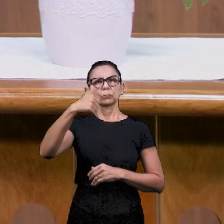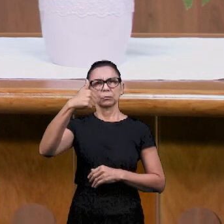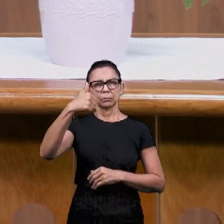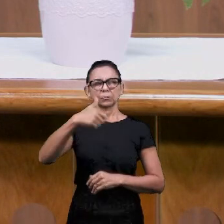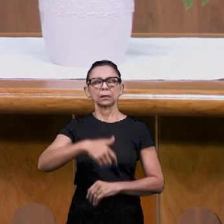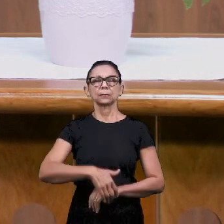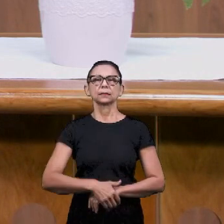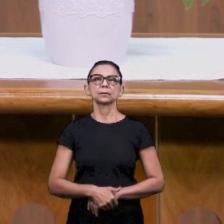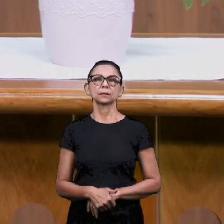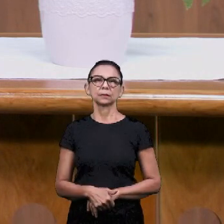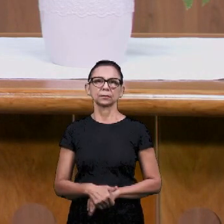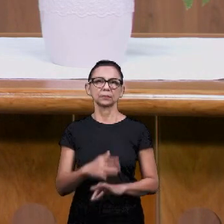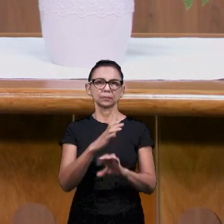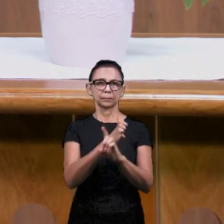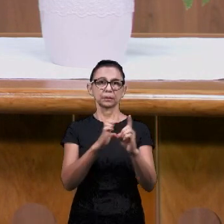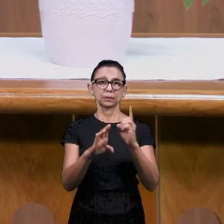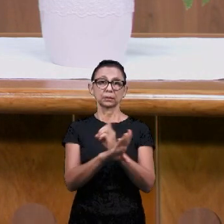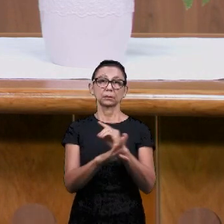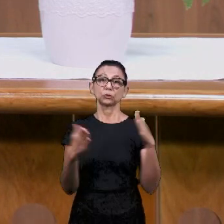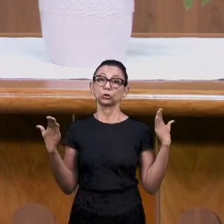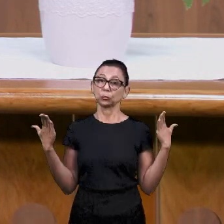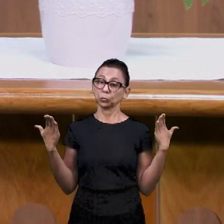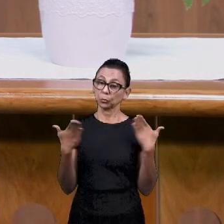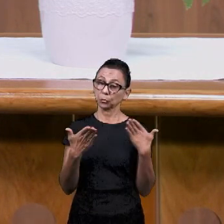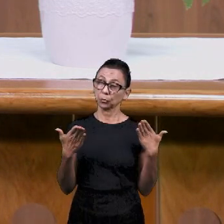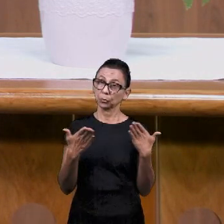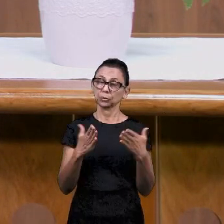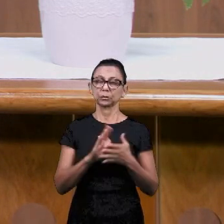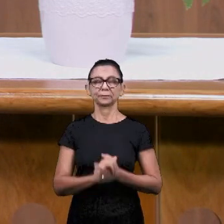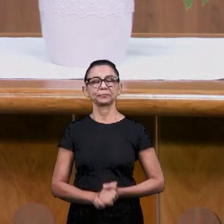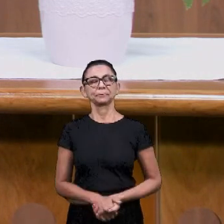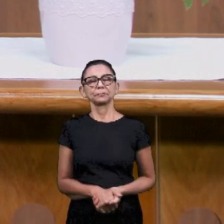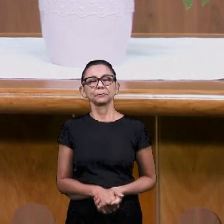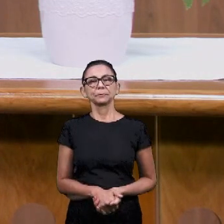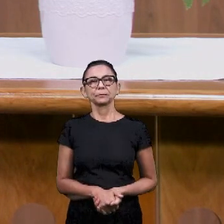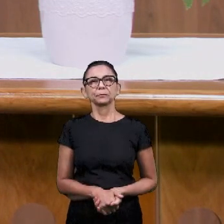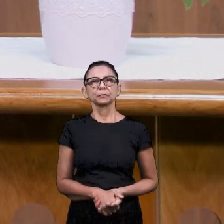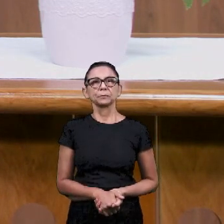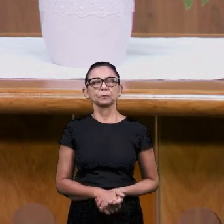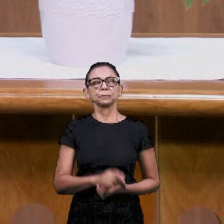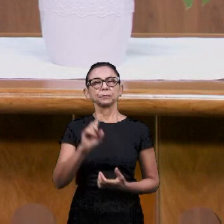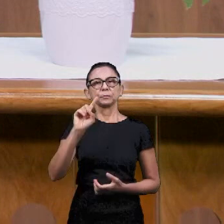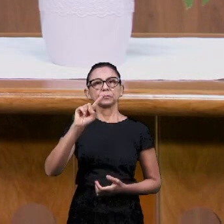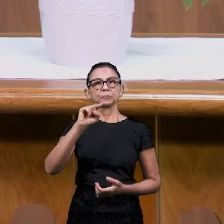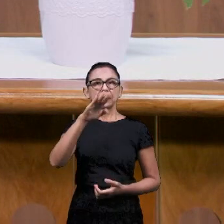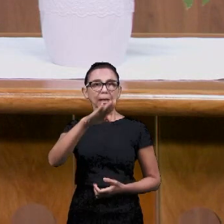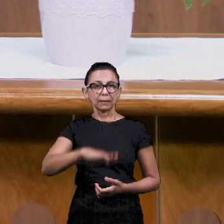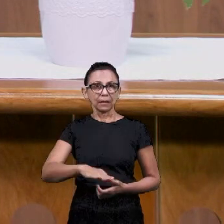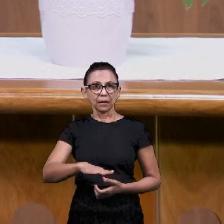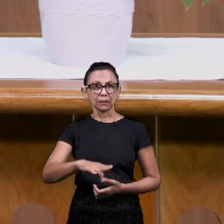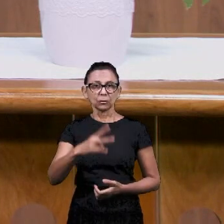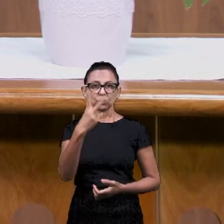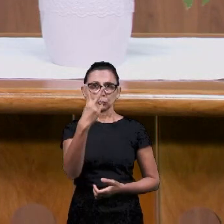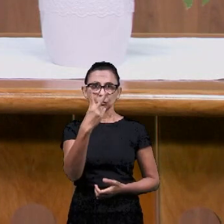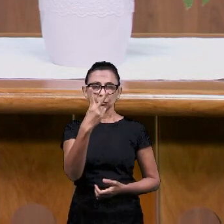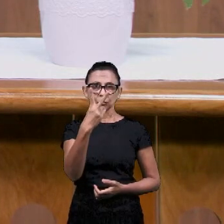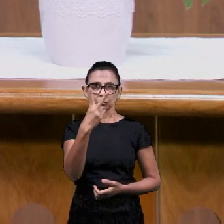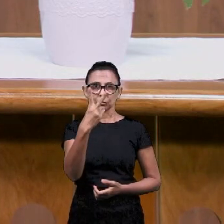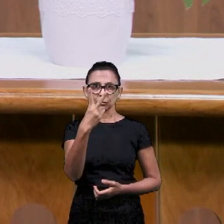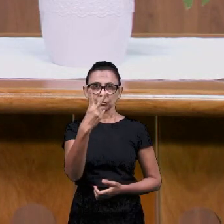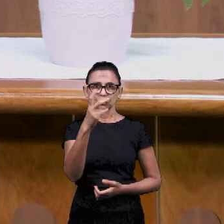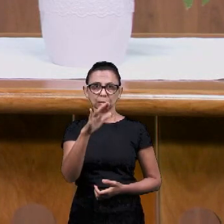dans les connaissances du sujet de l'EBD d'aujourd'hui. Après, à 14 heures, dans les villes qui